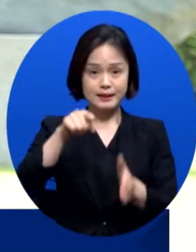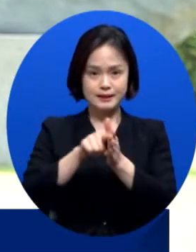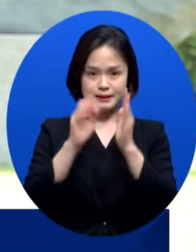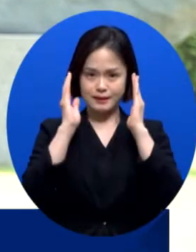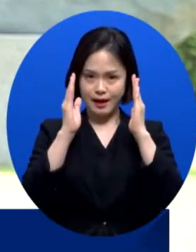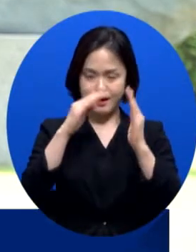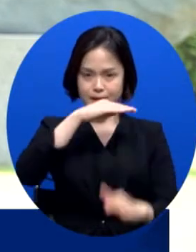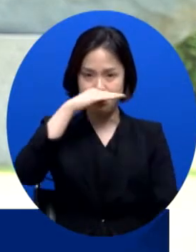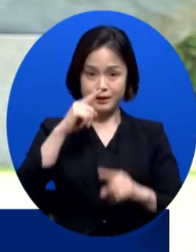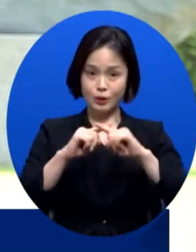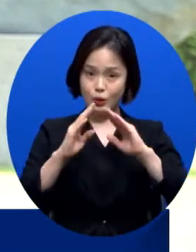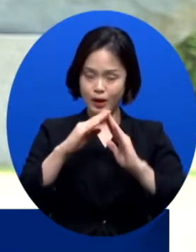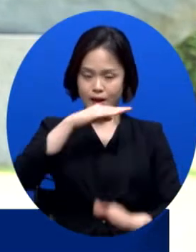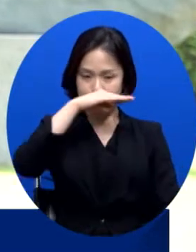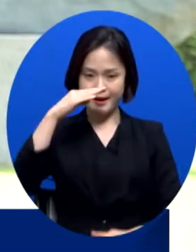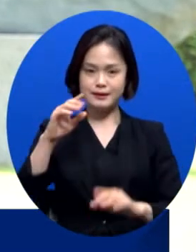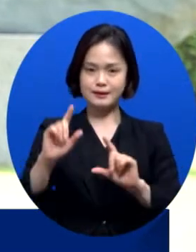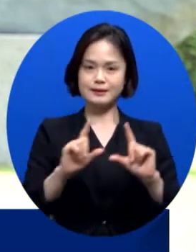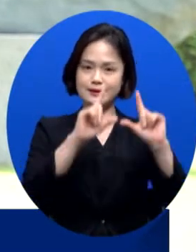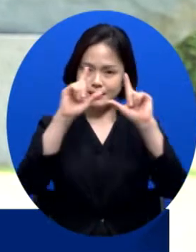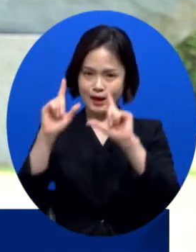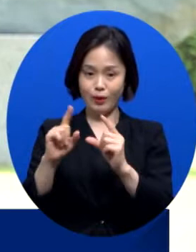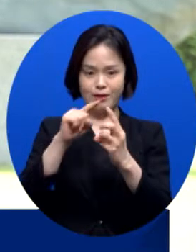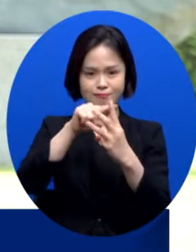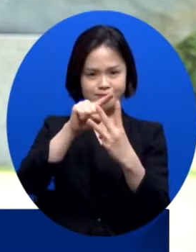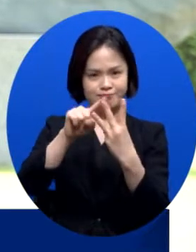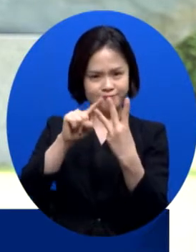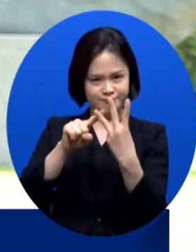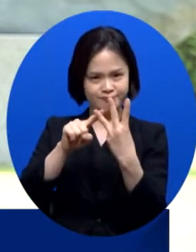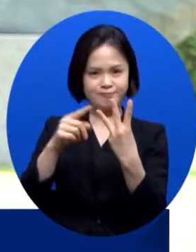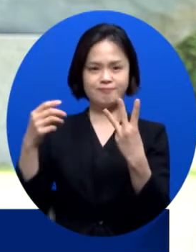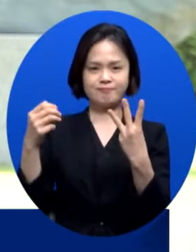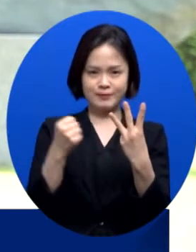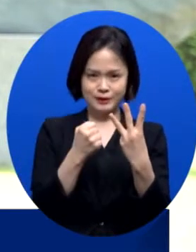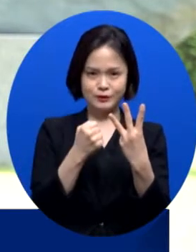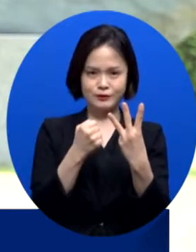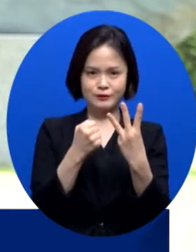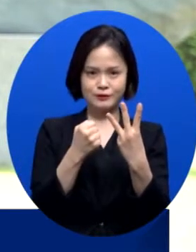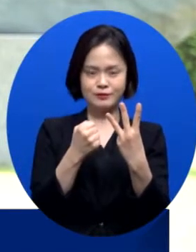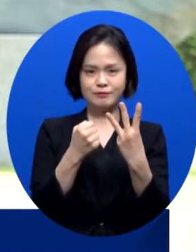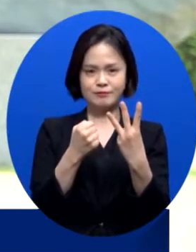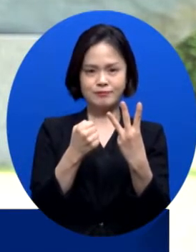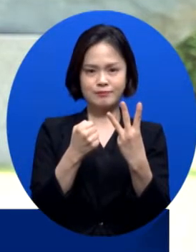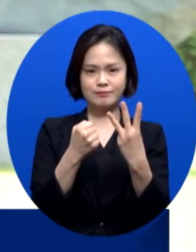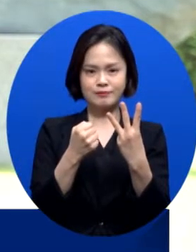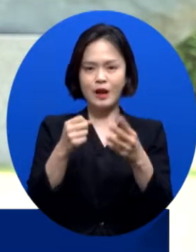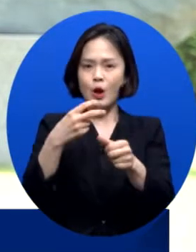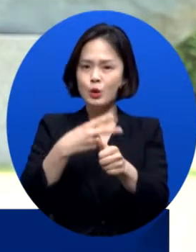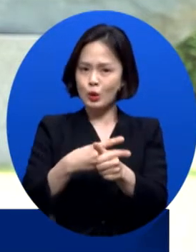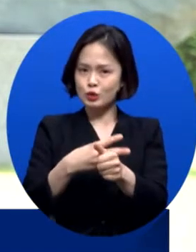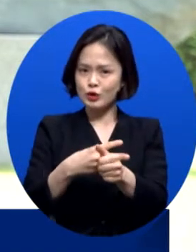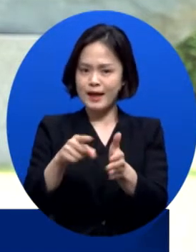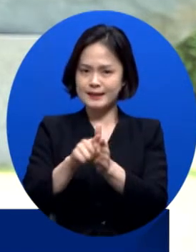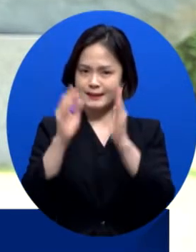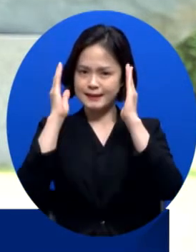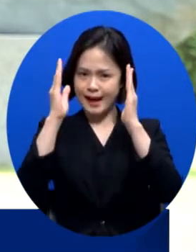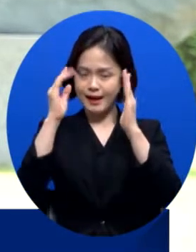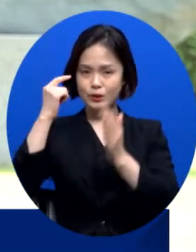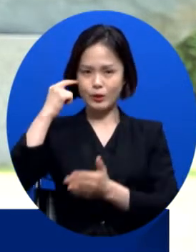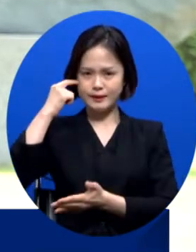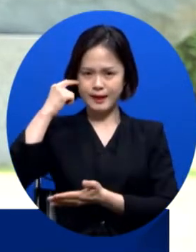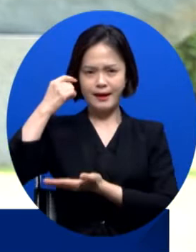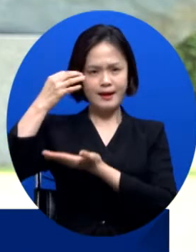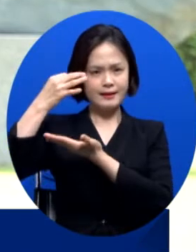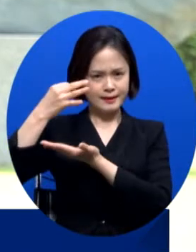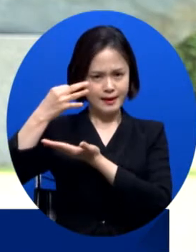생활을 이렇게 외치시는데 또 교수님들의 그 신학과 사상을